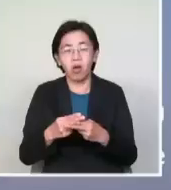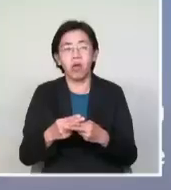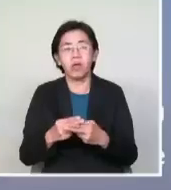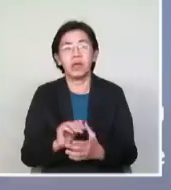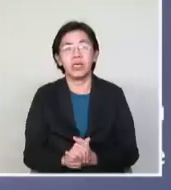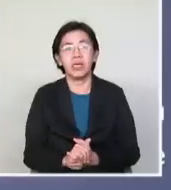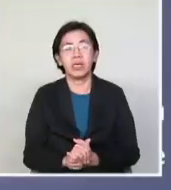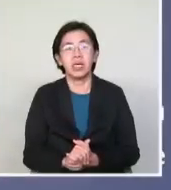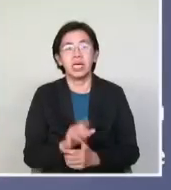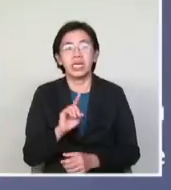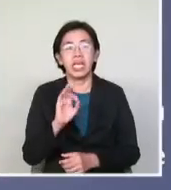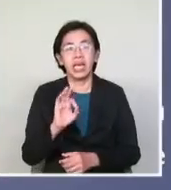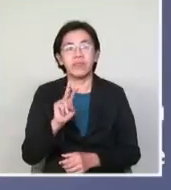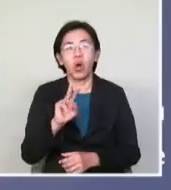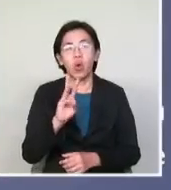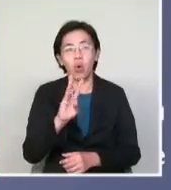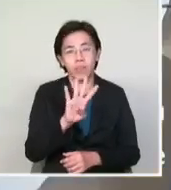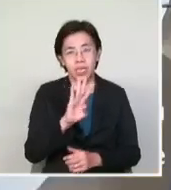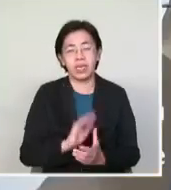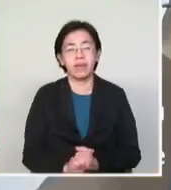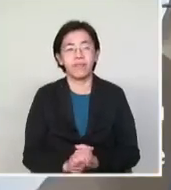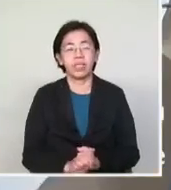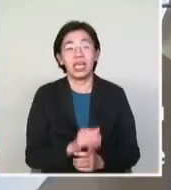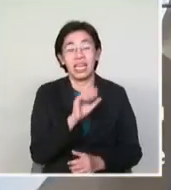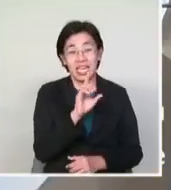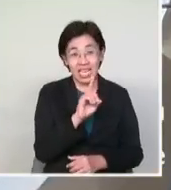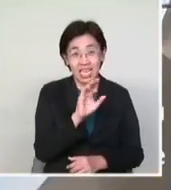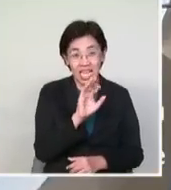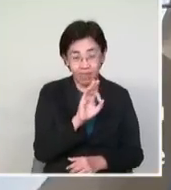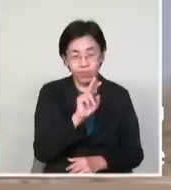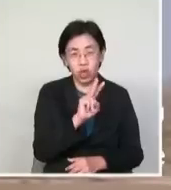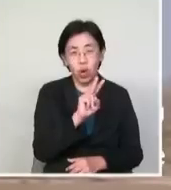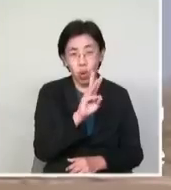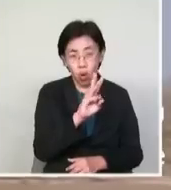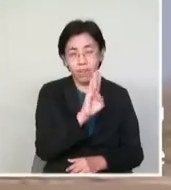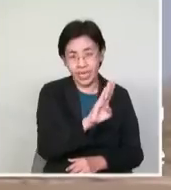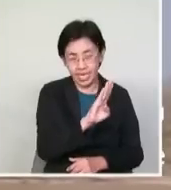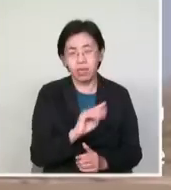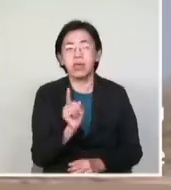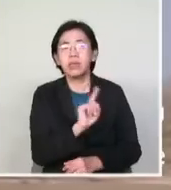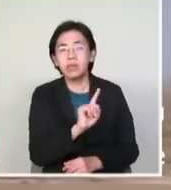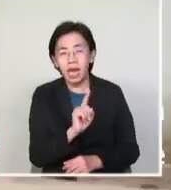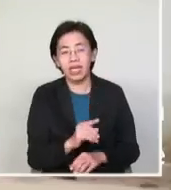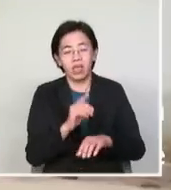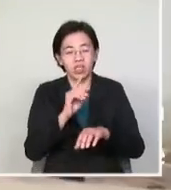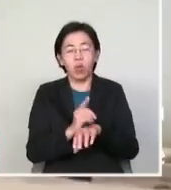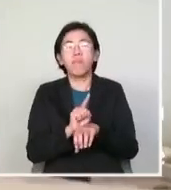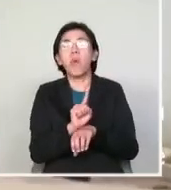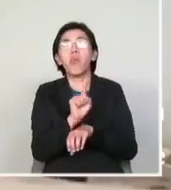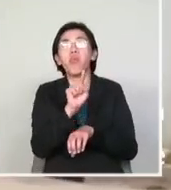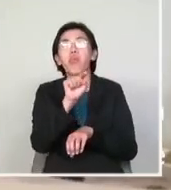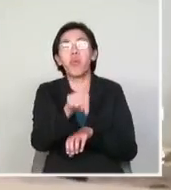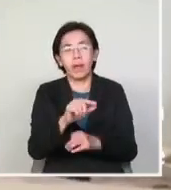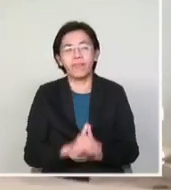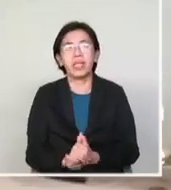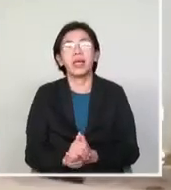ธแบบ DF-26B ค่ะลูกนี้สามารถใช้ได้แบบ2สถานการณ์นะคะก็คือเอาไปติดหัวรบนิวเคลียร์ก็ได้นะคะหรือว่าเอ